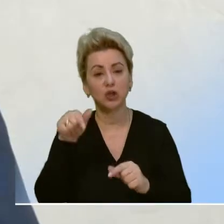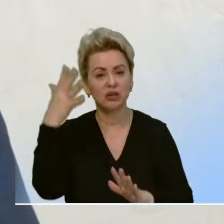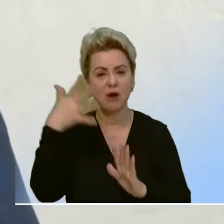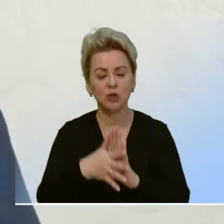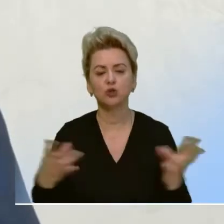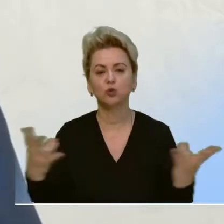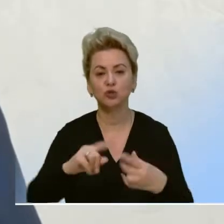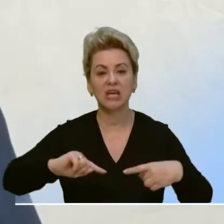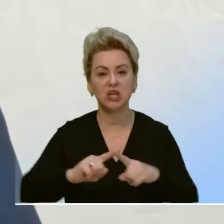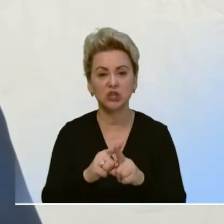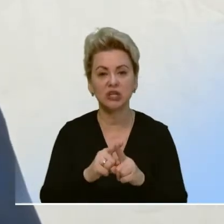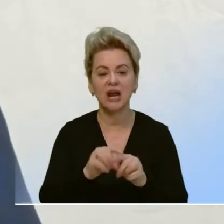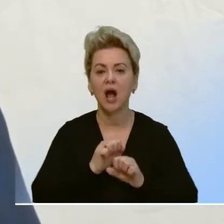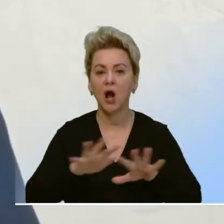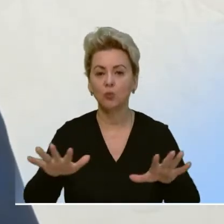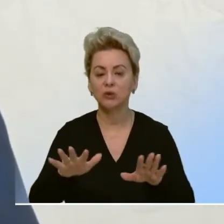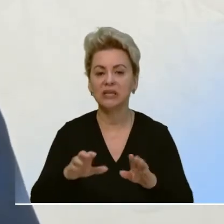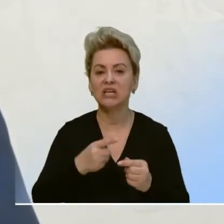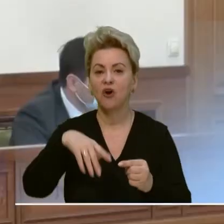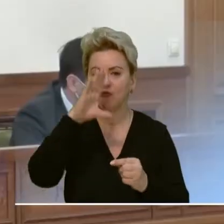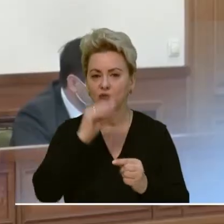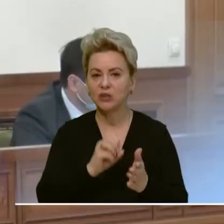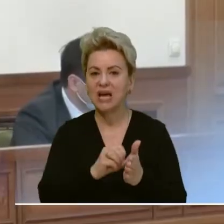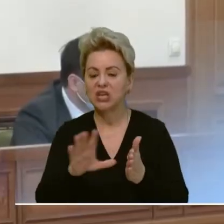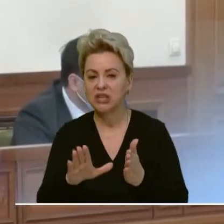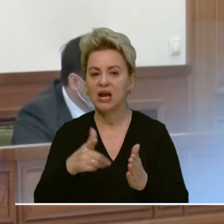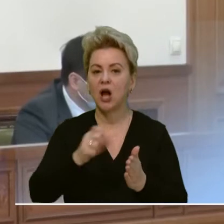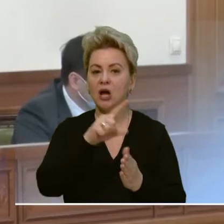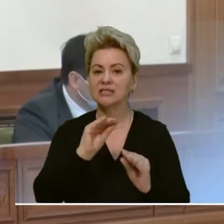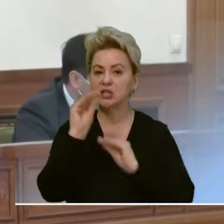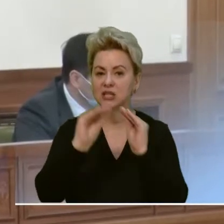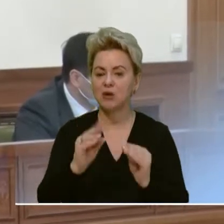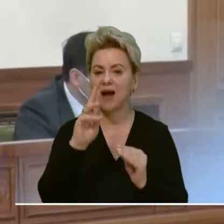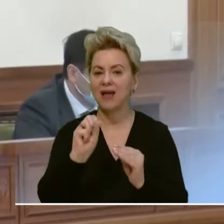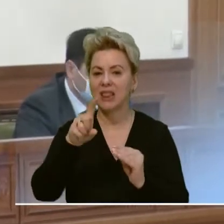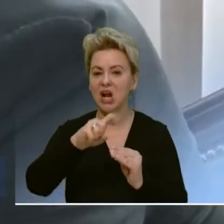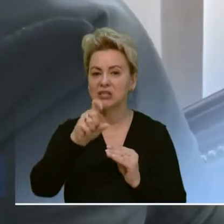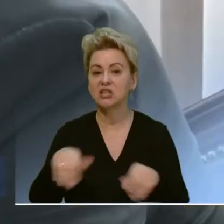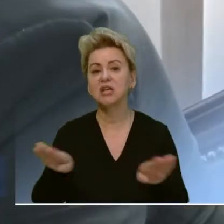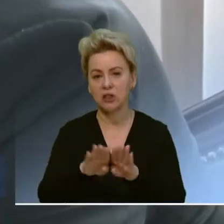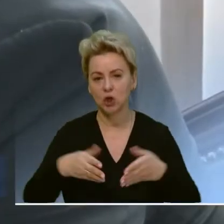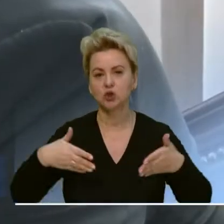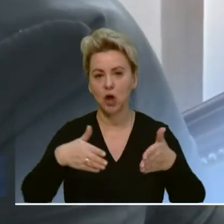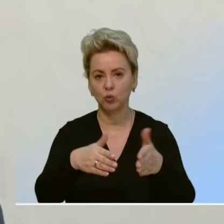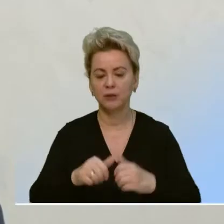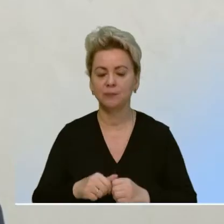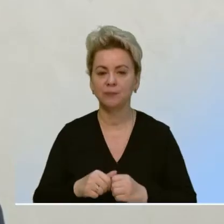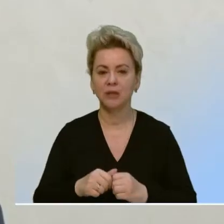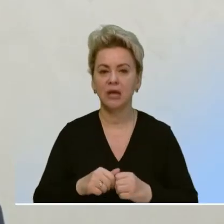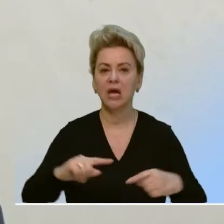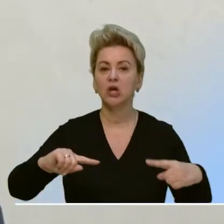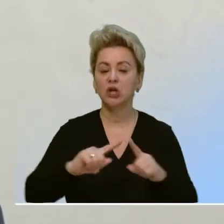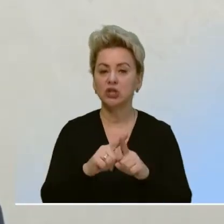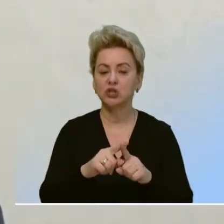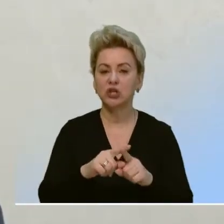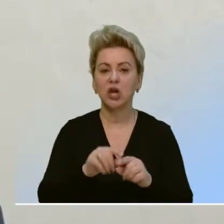воплощения нужны инженерные коммуникации – сети вода, энерго и газа. Снабжение, канализация, а также дороги. Инженерку